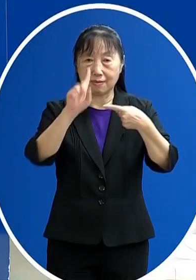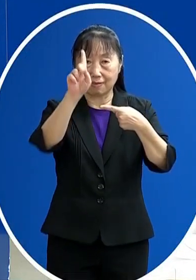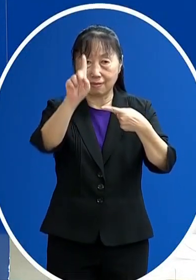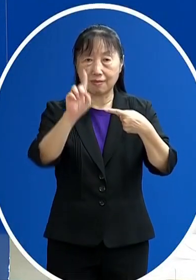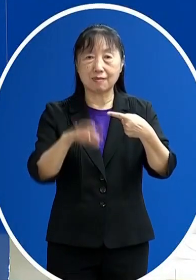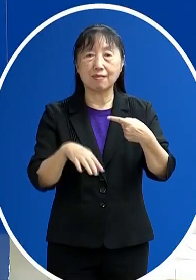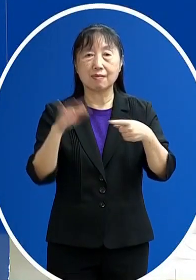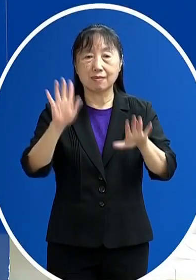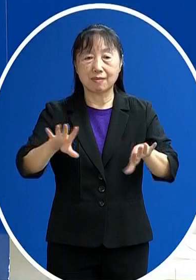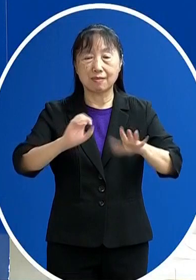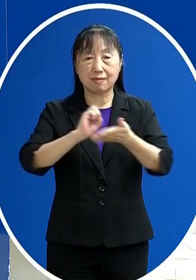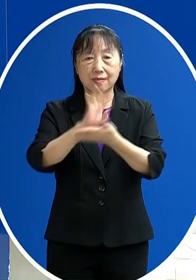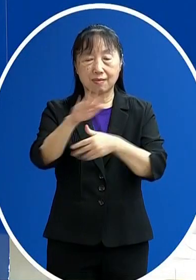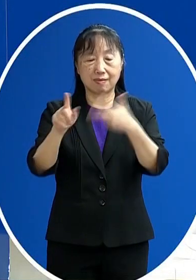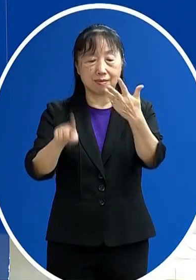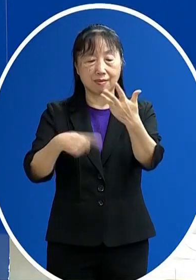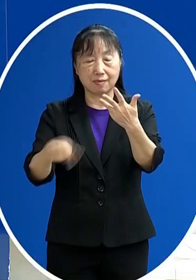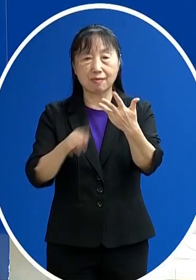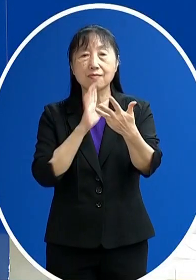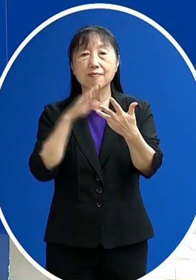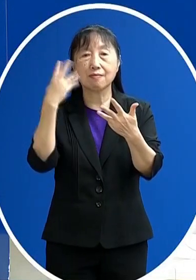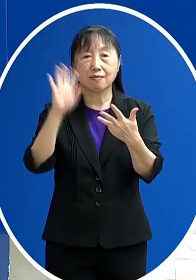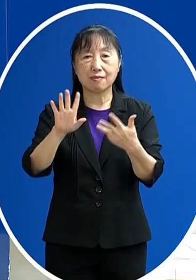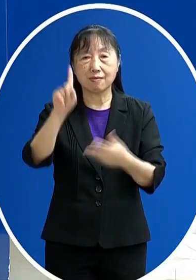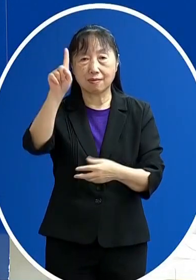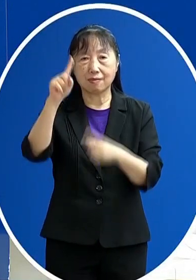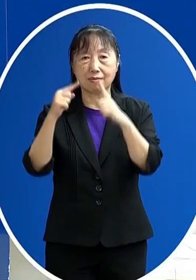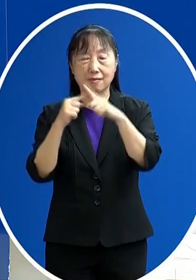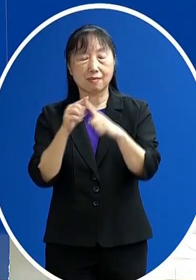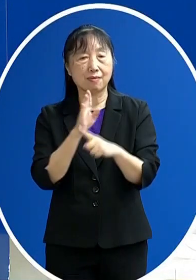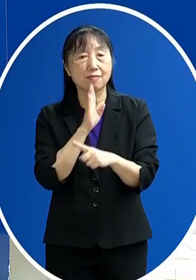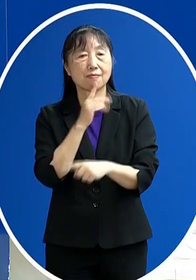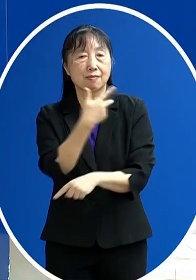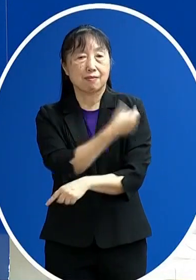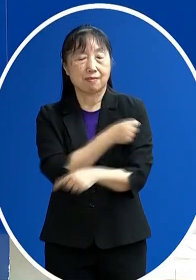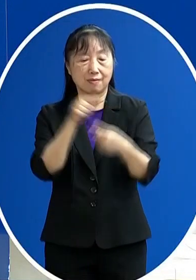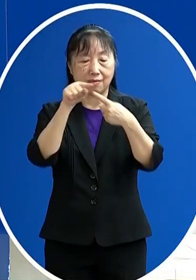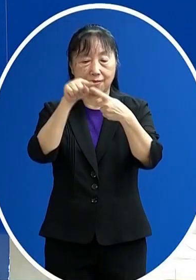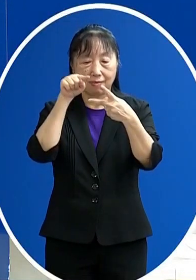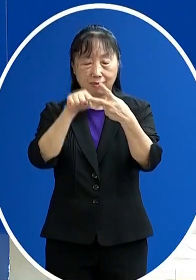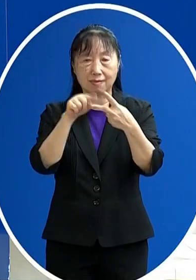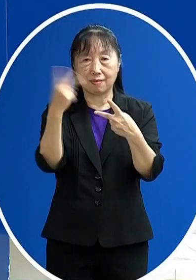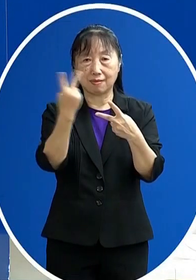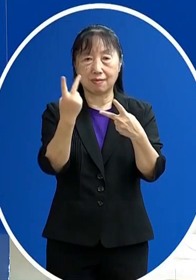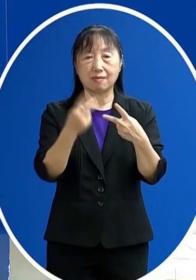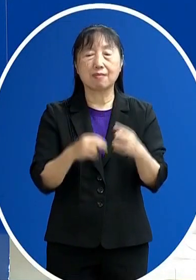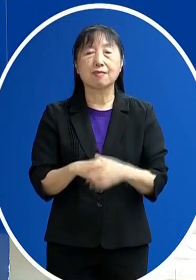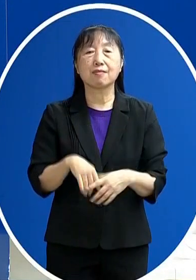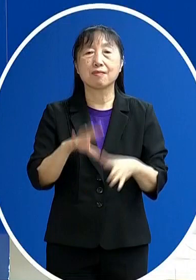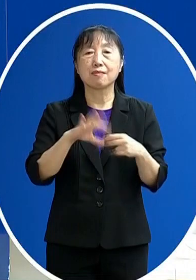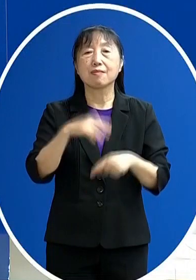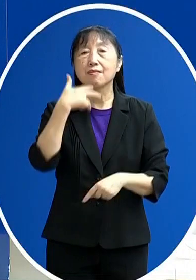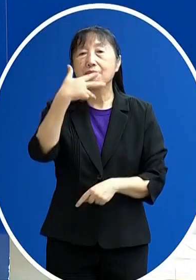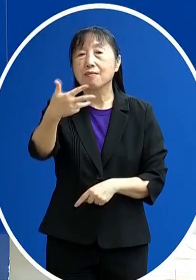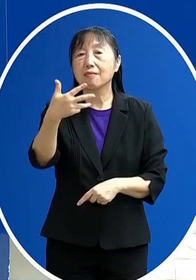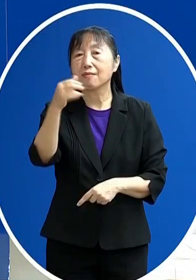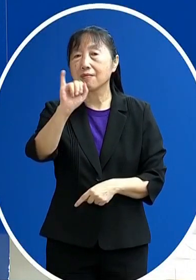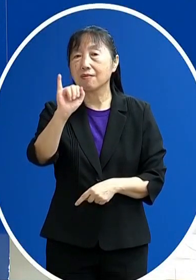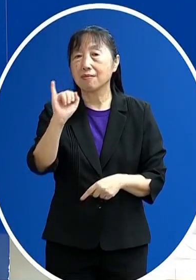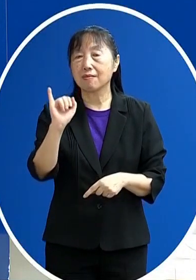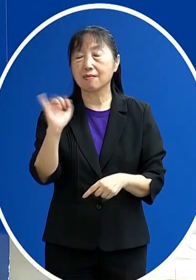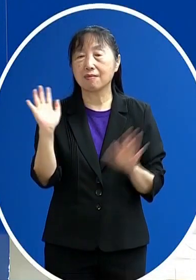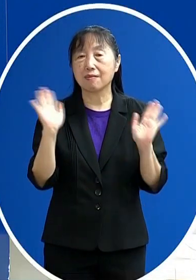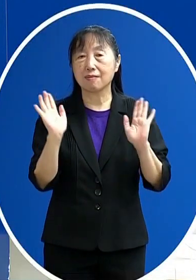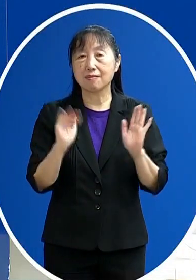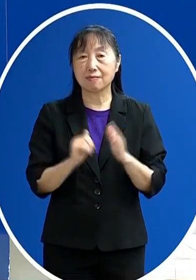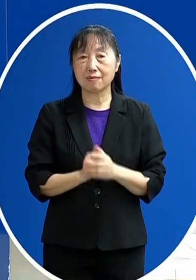今天的这个公布的8例当中还有1位是有接种过2剂的疫苗，就是我们刚刚有提到这个8岁的女童，然